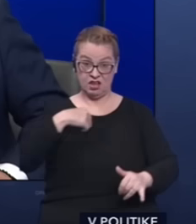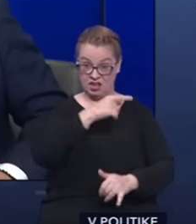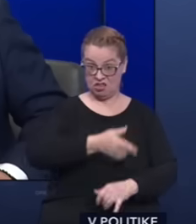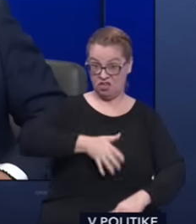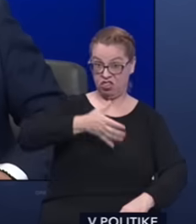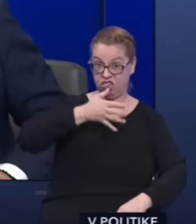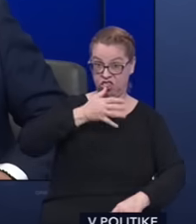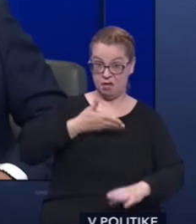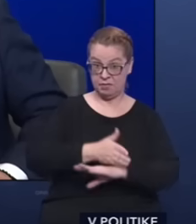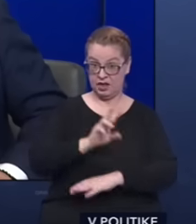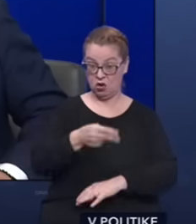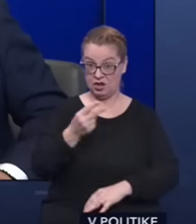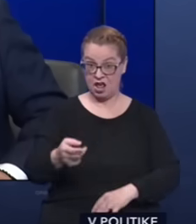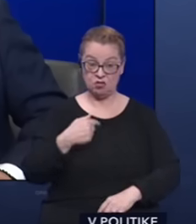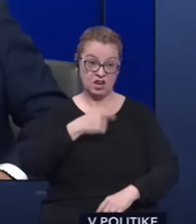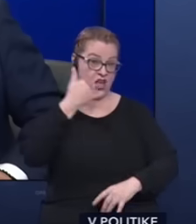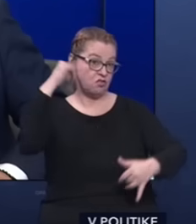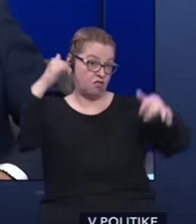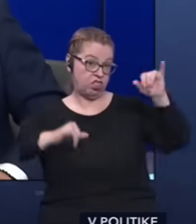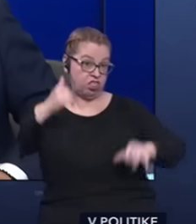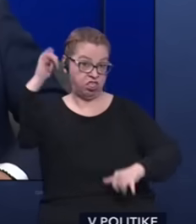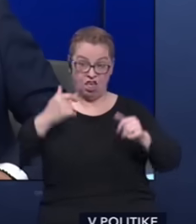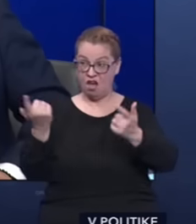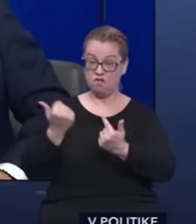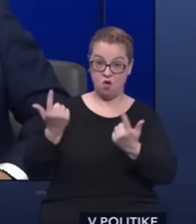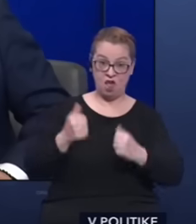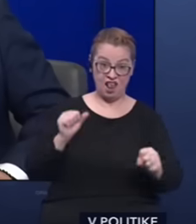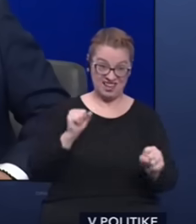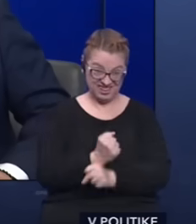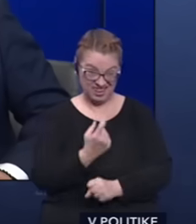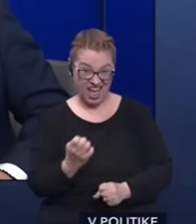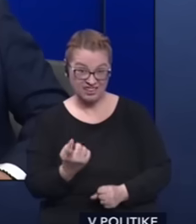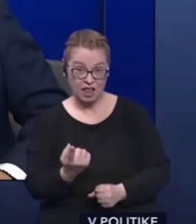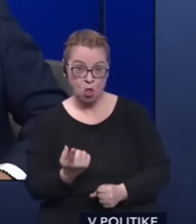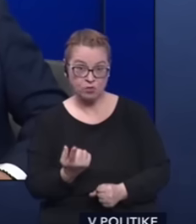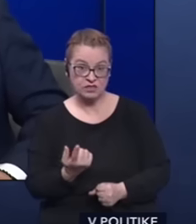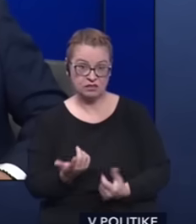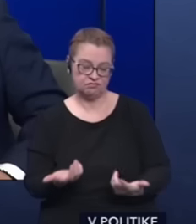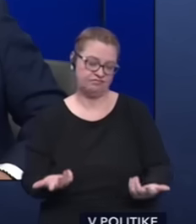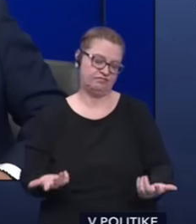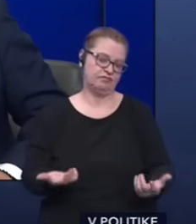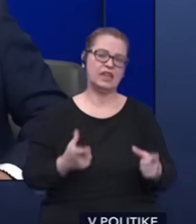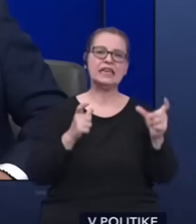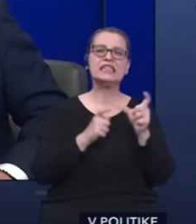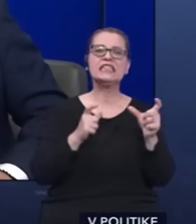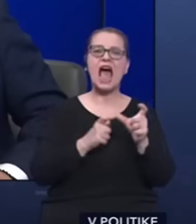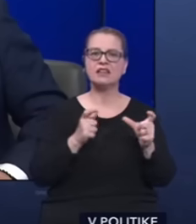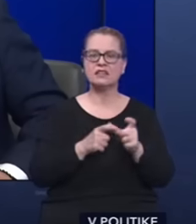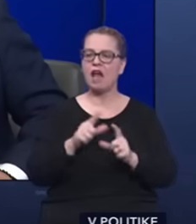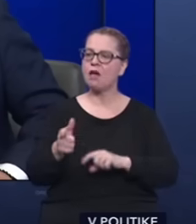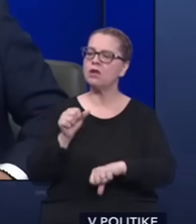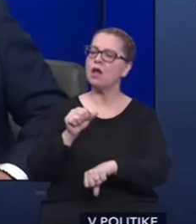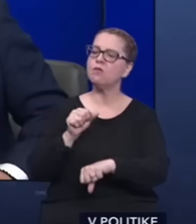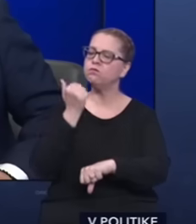som tam žuroval do rána a volal som trápne Gajsenovcov. Pán Greling, Saska neurobila pre